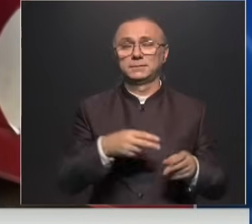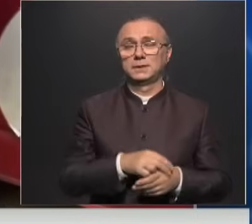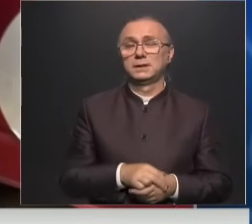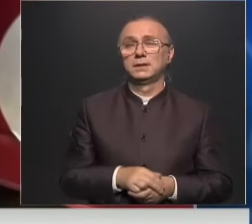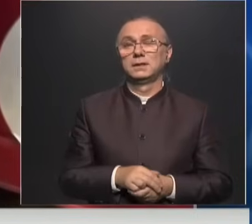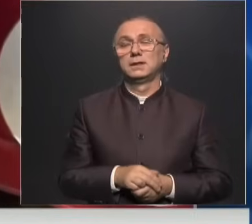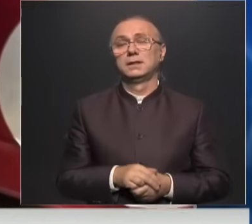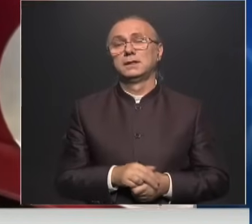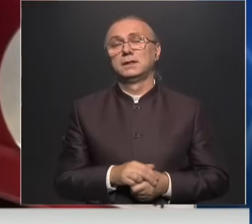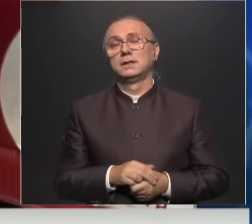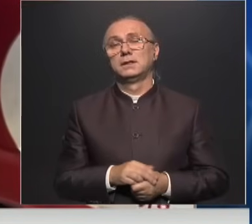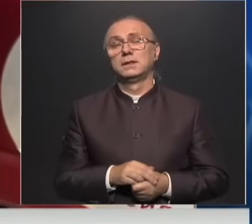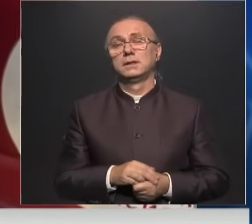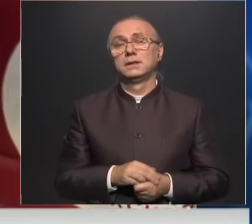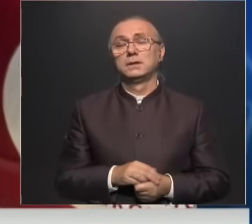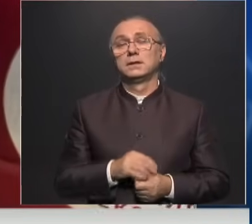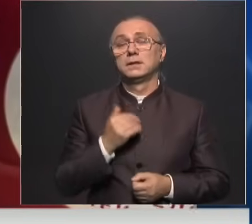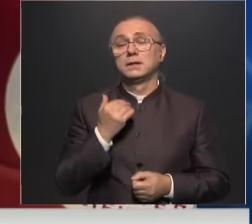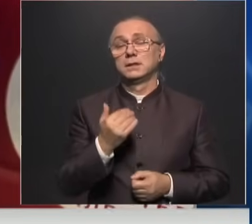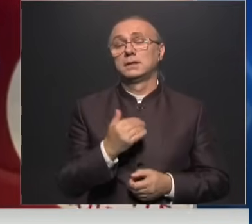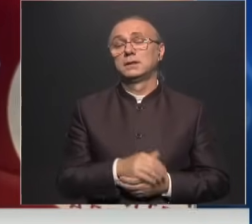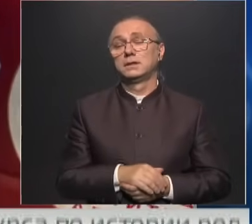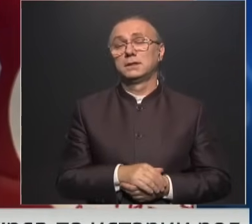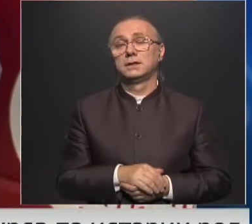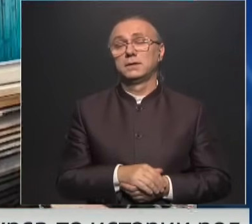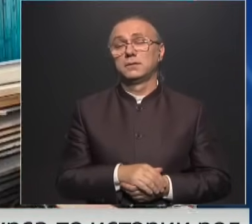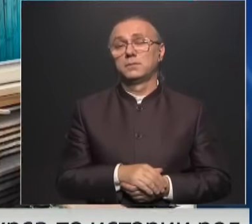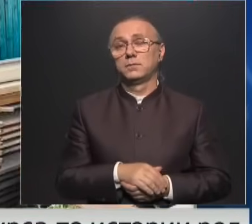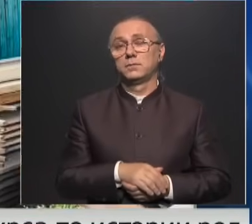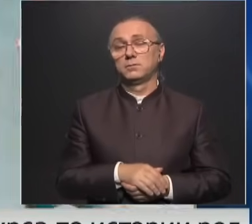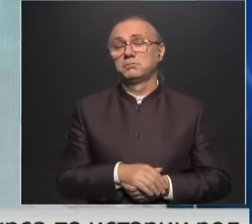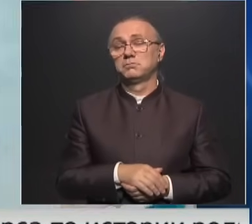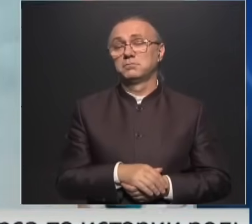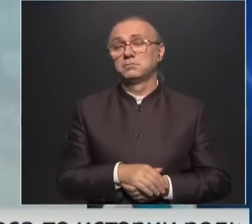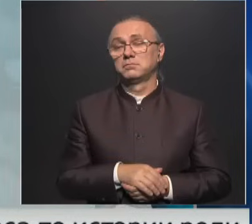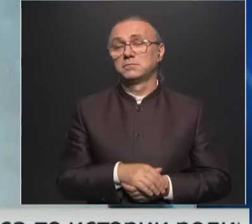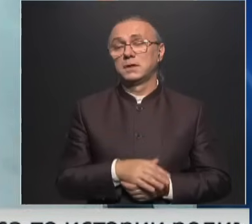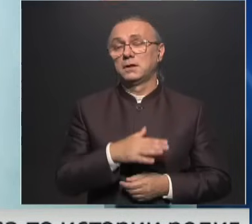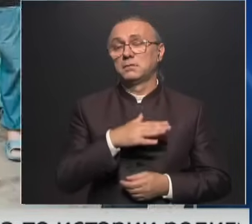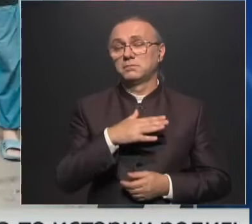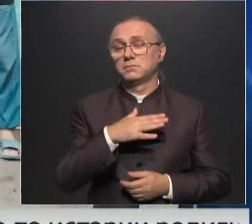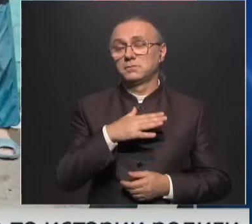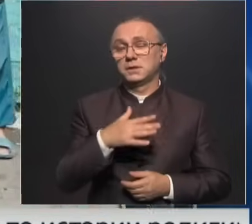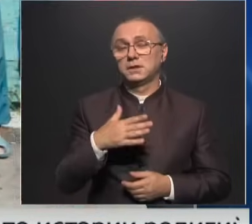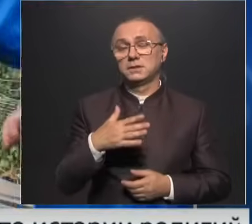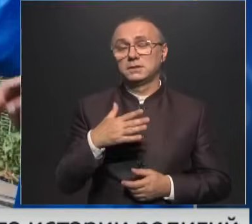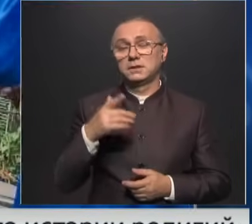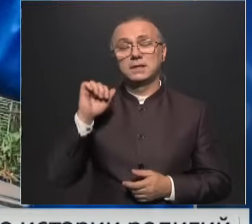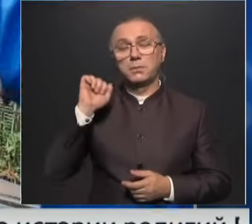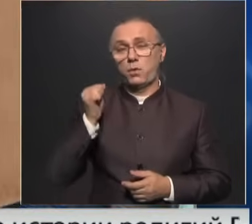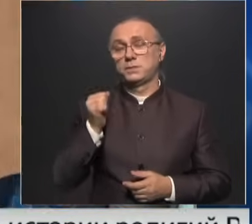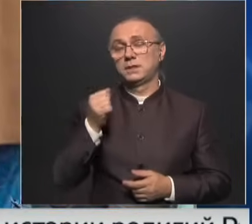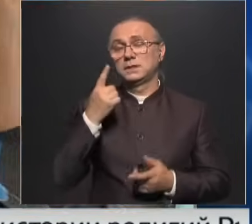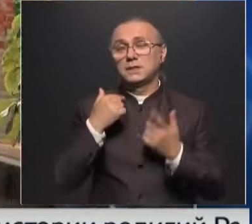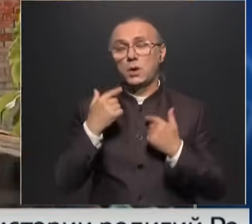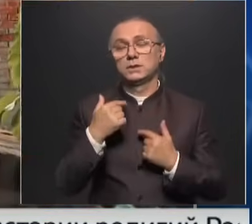Смеется, гвоздь с правильным наклоном теперь смогут забить многие девушки России. Марине особенно запомнились слезы радости тех людей,